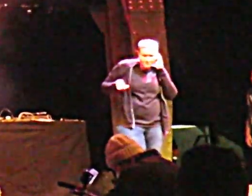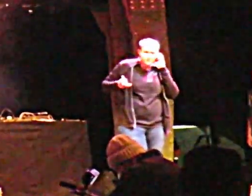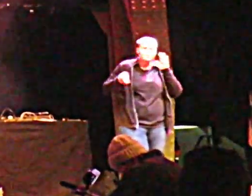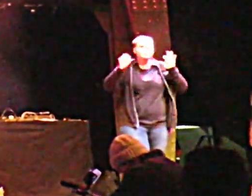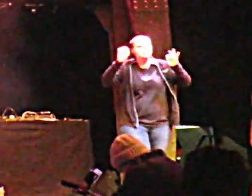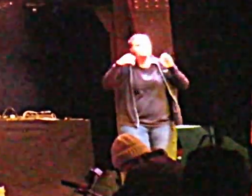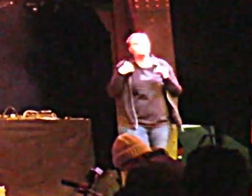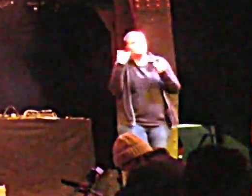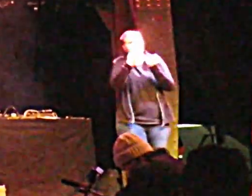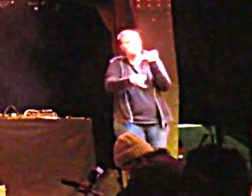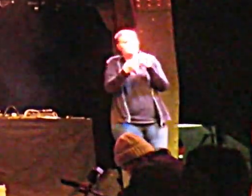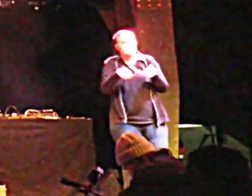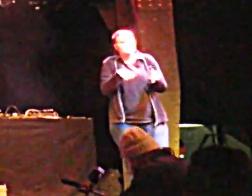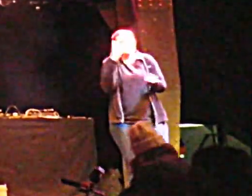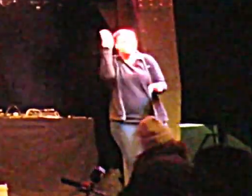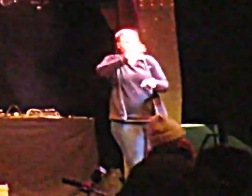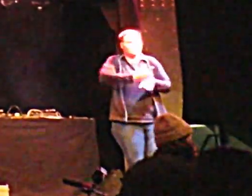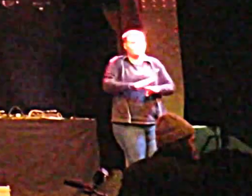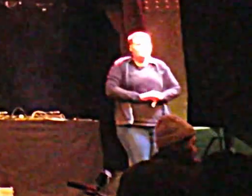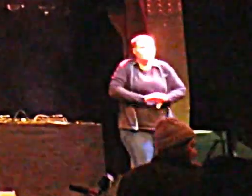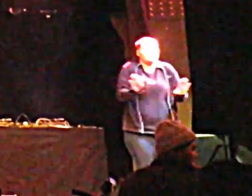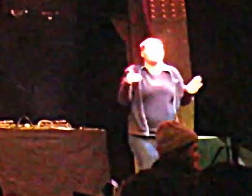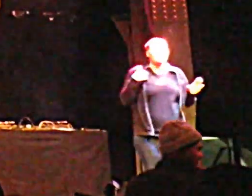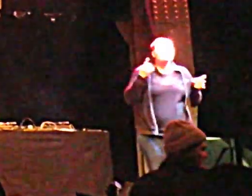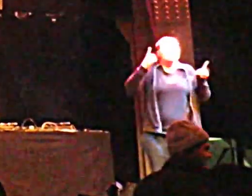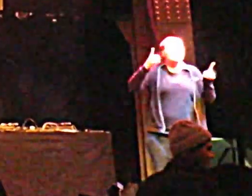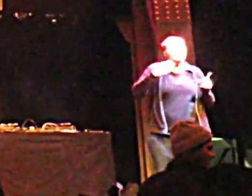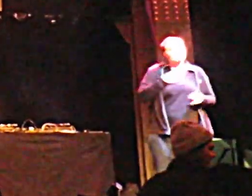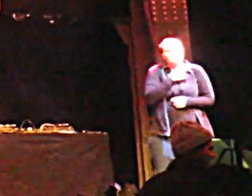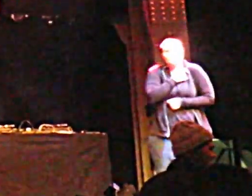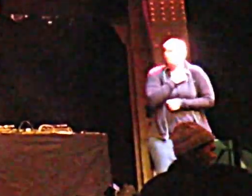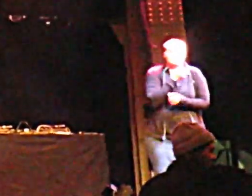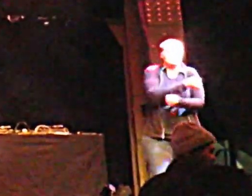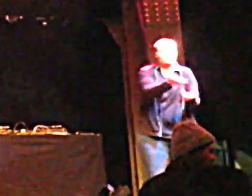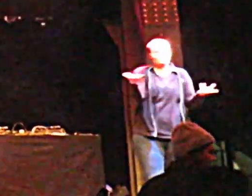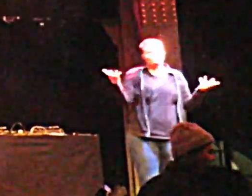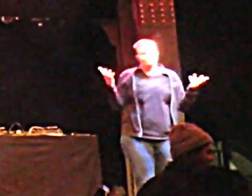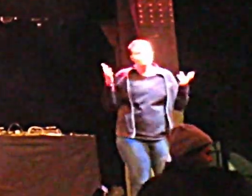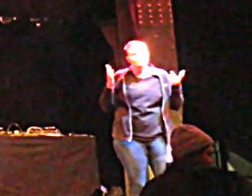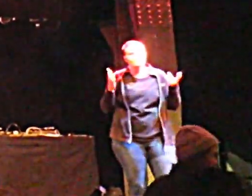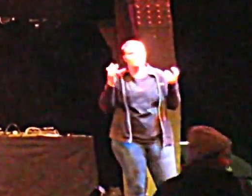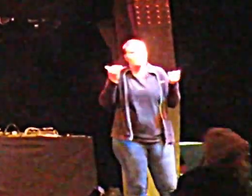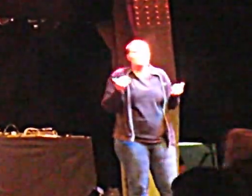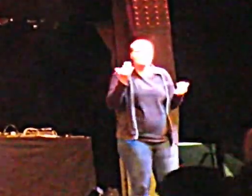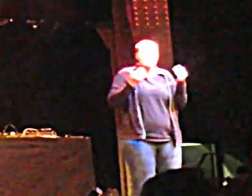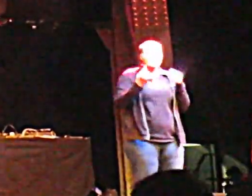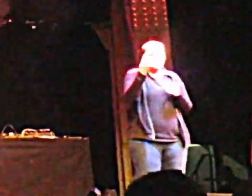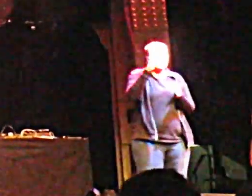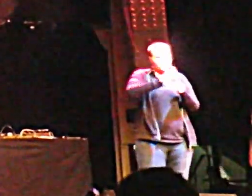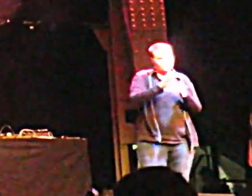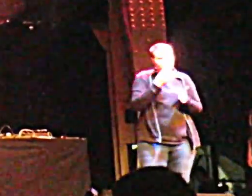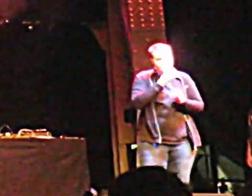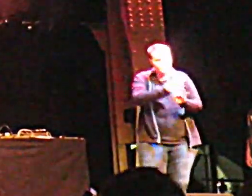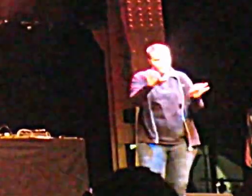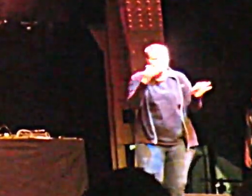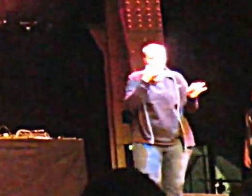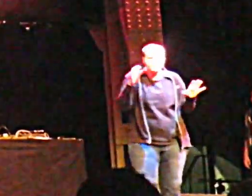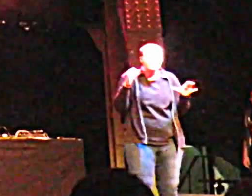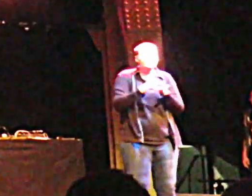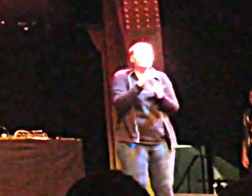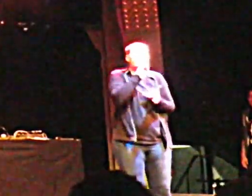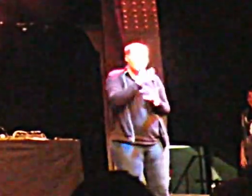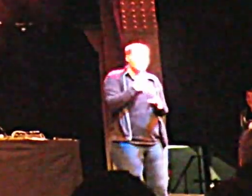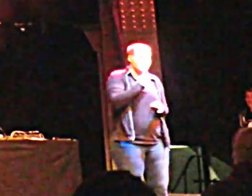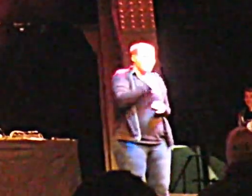Wir spielen noch einen Track, dann sind wir schon draußen. Aber meine Liebe ist mit euch. Und wir machen jetzt vielleicht mal eine Sache. Wenn ich sag